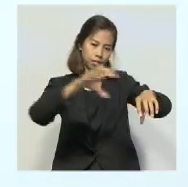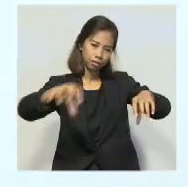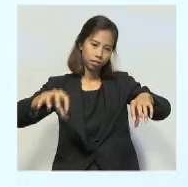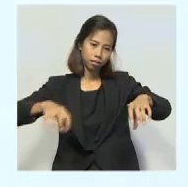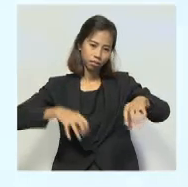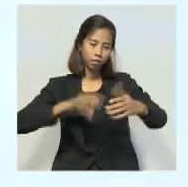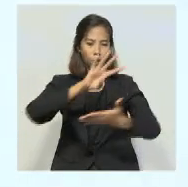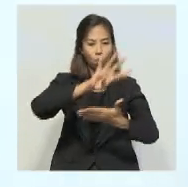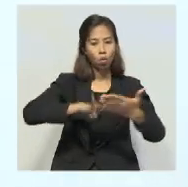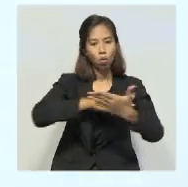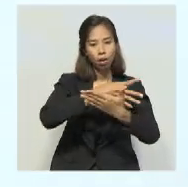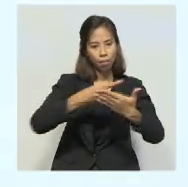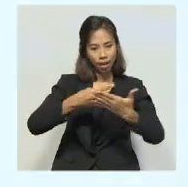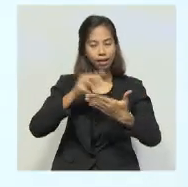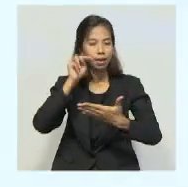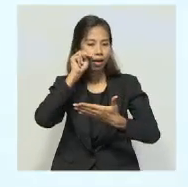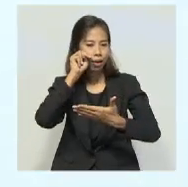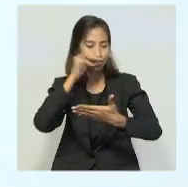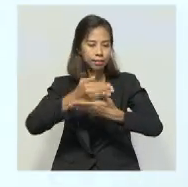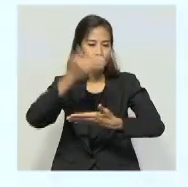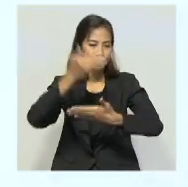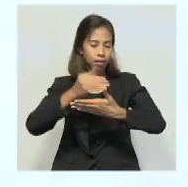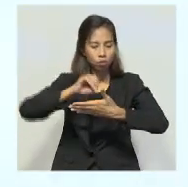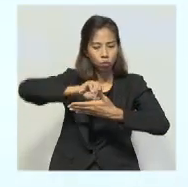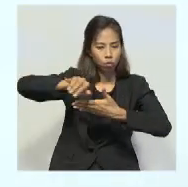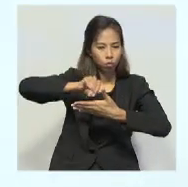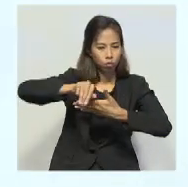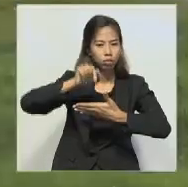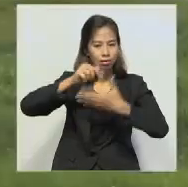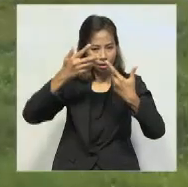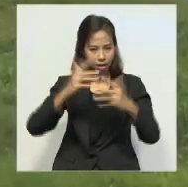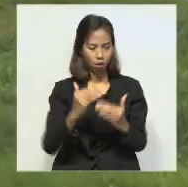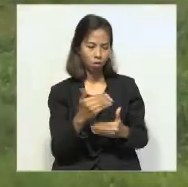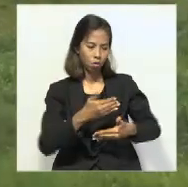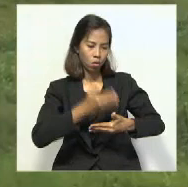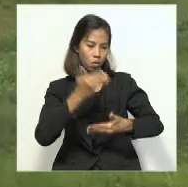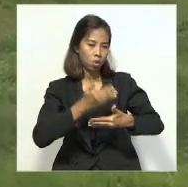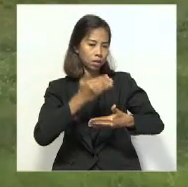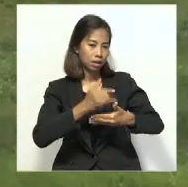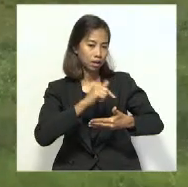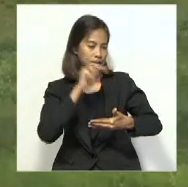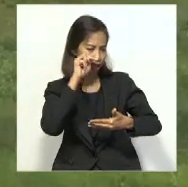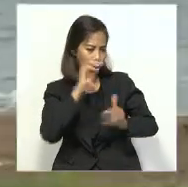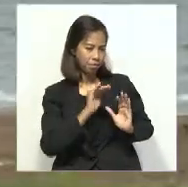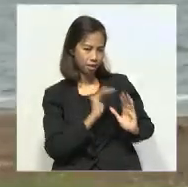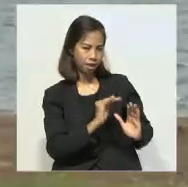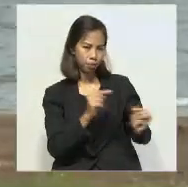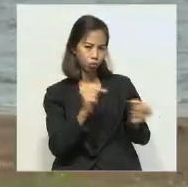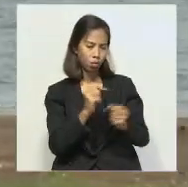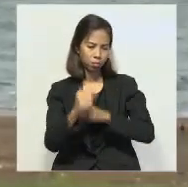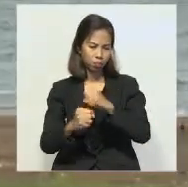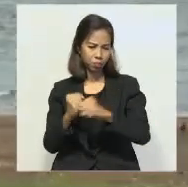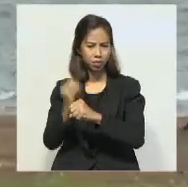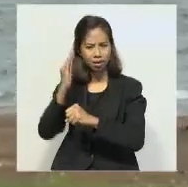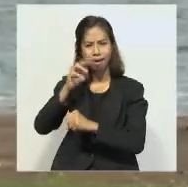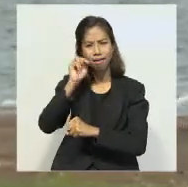วางแผนปรับลดการระบายน้ำในอ่างเก็บน้ำทุกขนาดและกำหนดปริมาณน้ำเก็บกักในเขือนเพื่อใช้ในช่วงหอดูแร